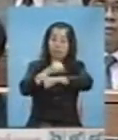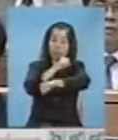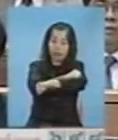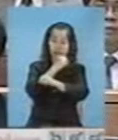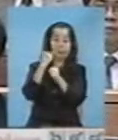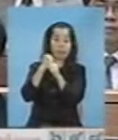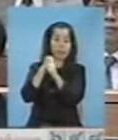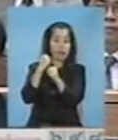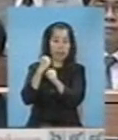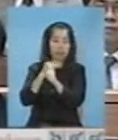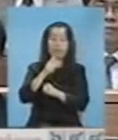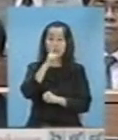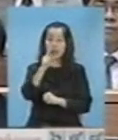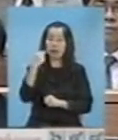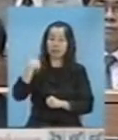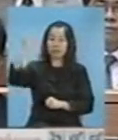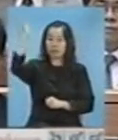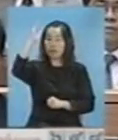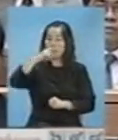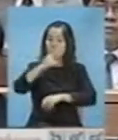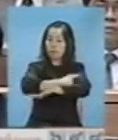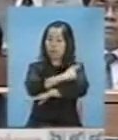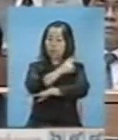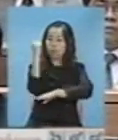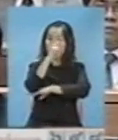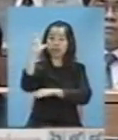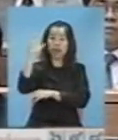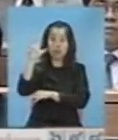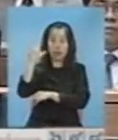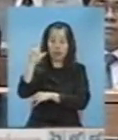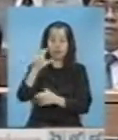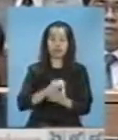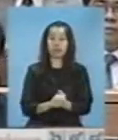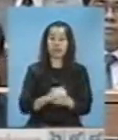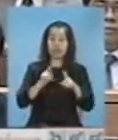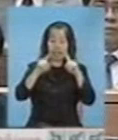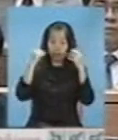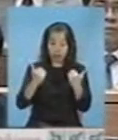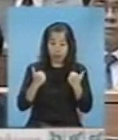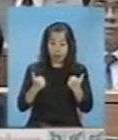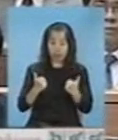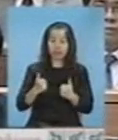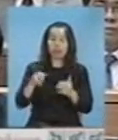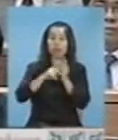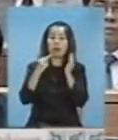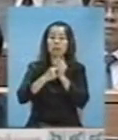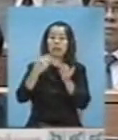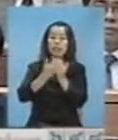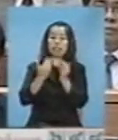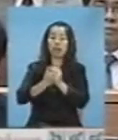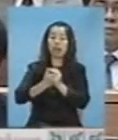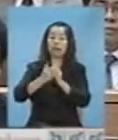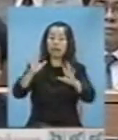ำท่านหาเสียงบอกว่าค่าแรงขั้นต่ำ300บาทแต่เอาเข้าจริงกลายเป็นรายได้300บาท